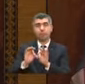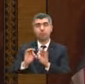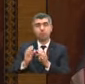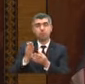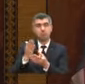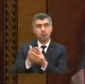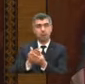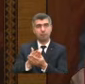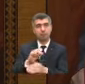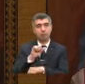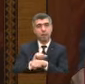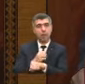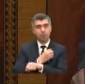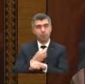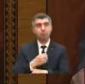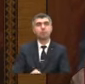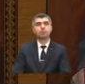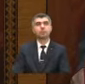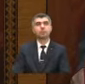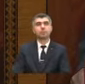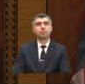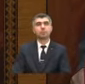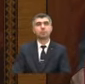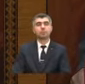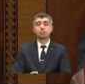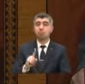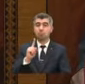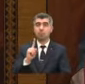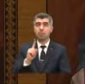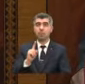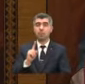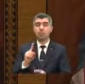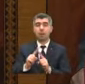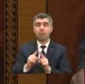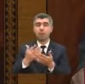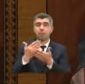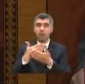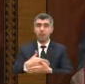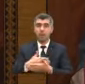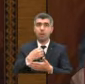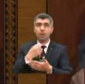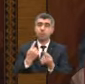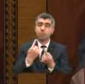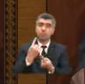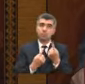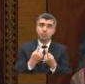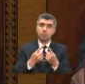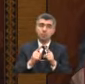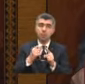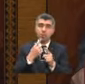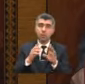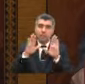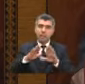ديال الحماية الاجتماعية، وربما لأن ليلة الأمس كانت تصادف ليلة القدر كانوا منشغلين بقيام